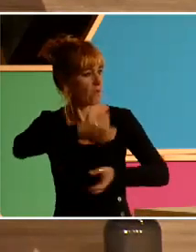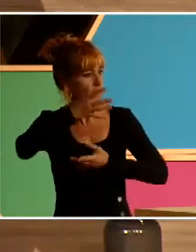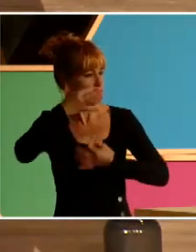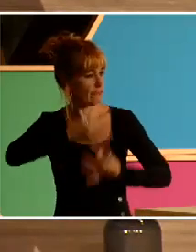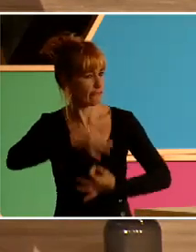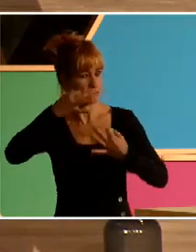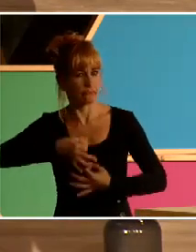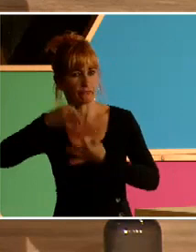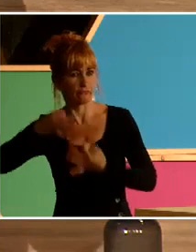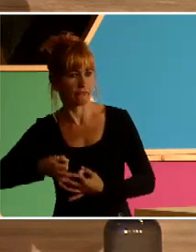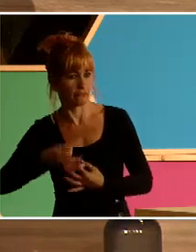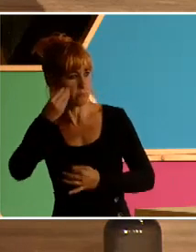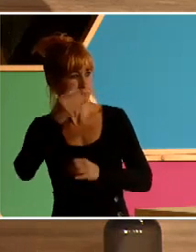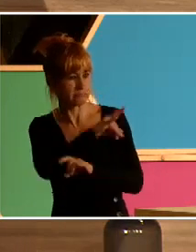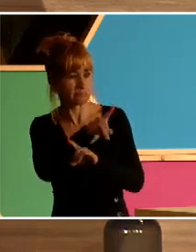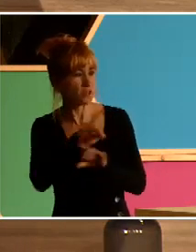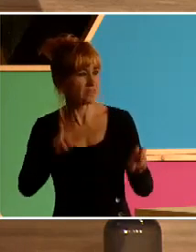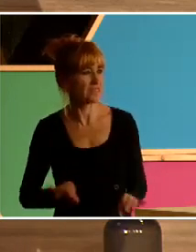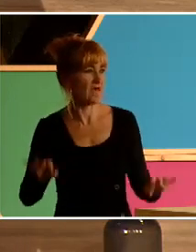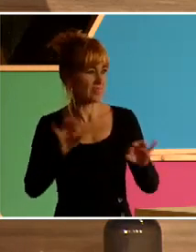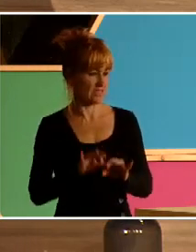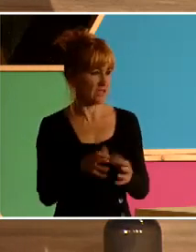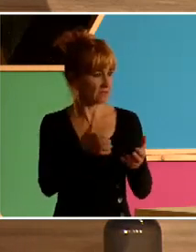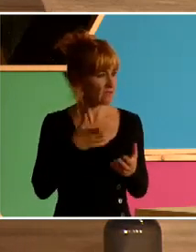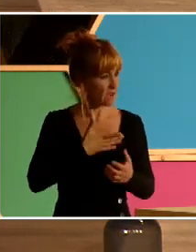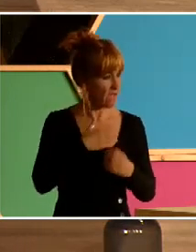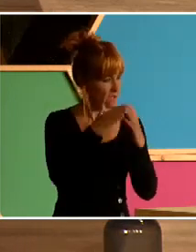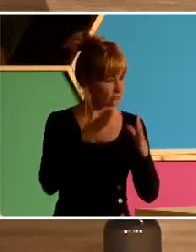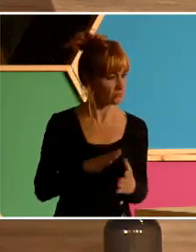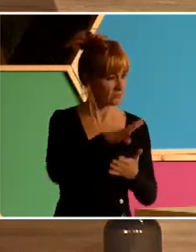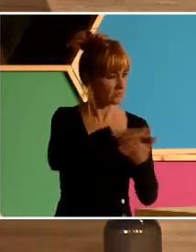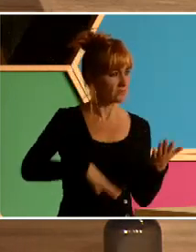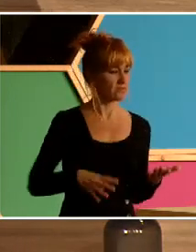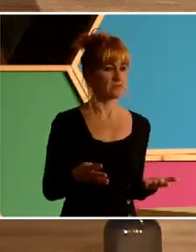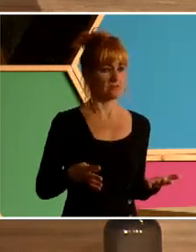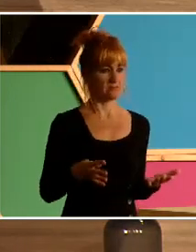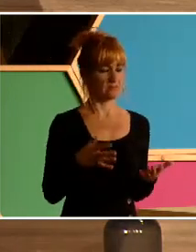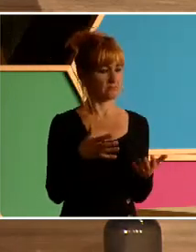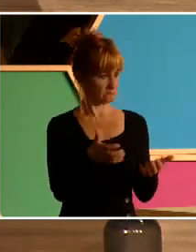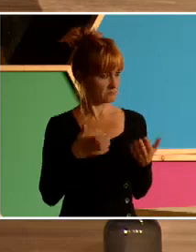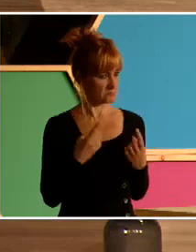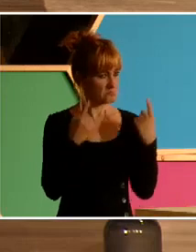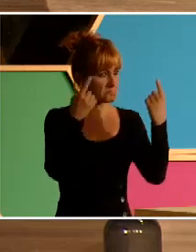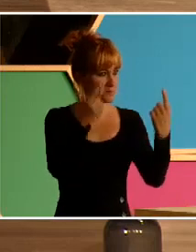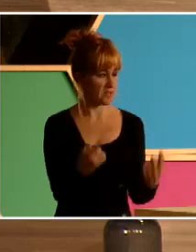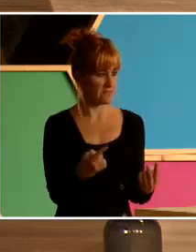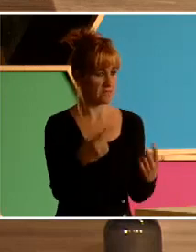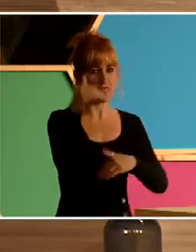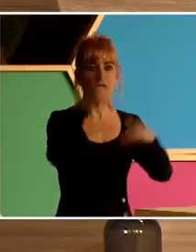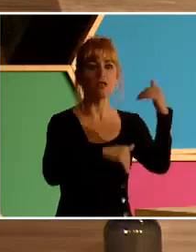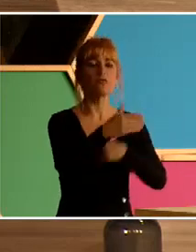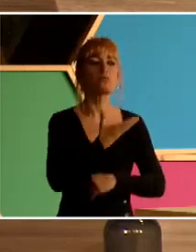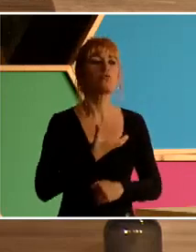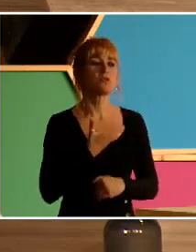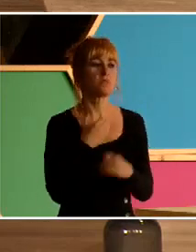guanyés l'Ajuntament de Barcelona, ho diu la rumba, no? Aquells que no guanyaven mai van guanyar per primer cop a les eleccions municipals